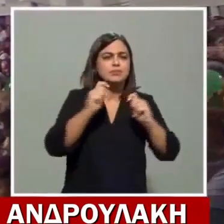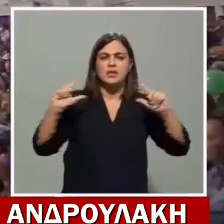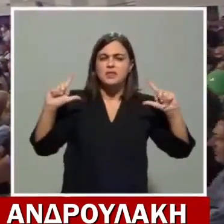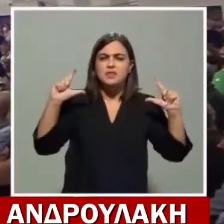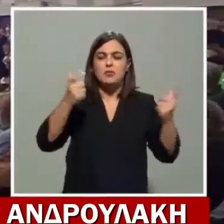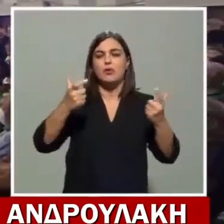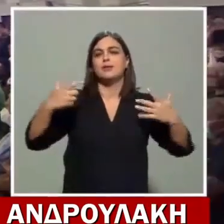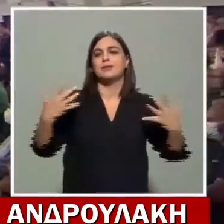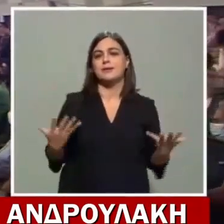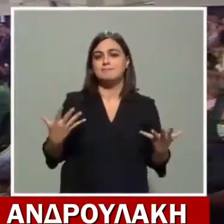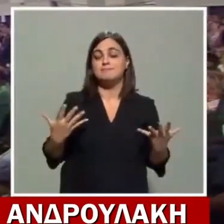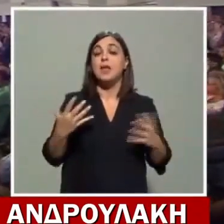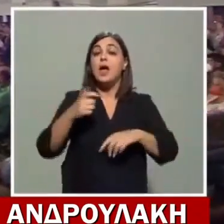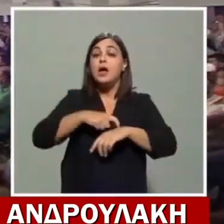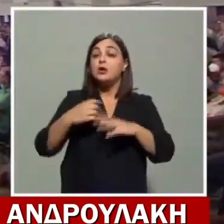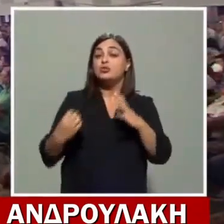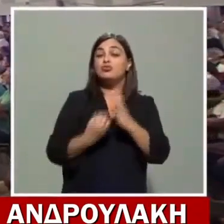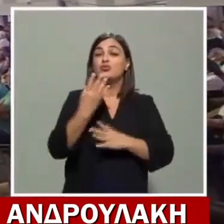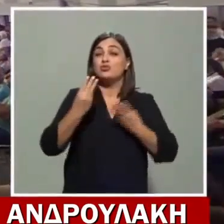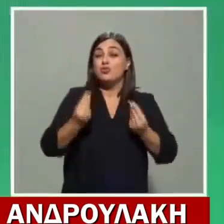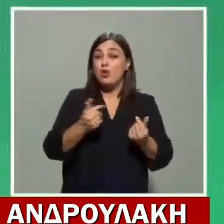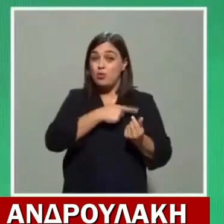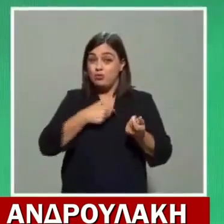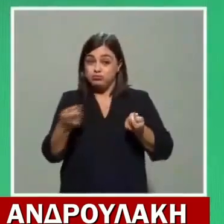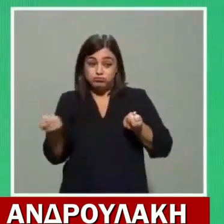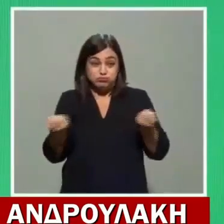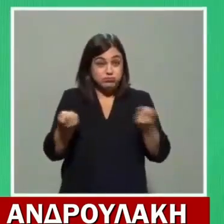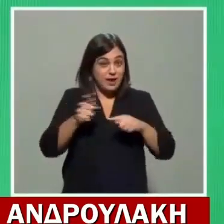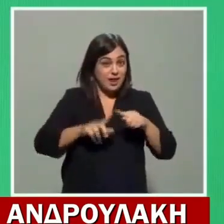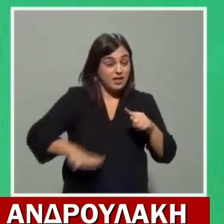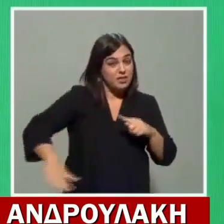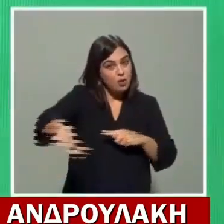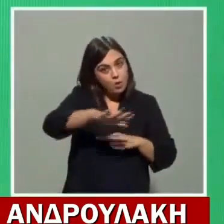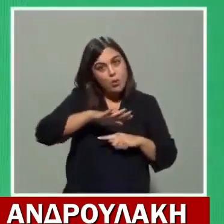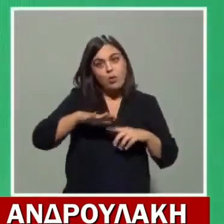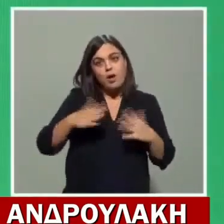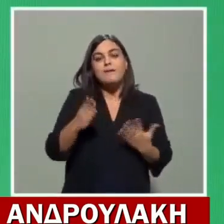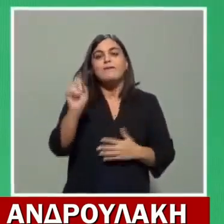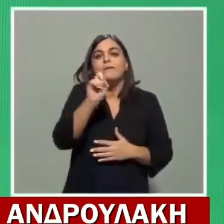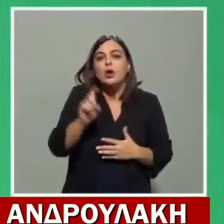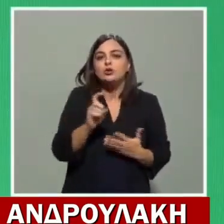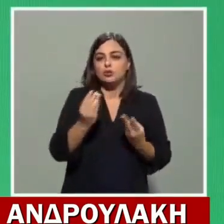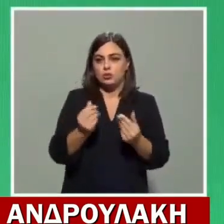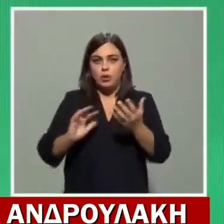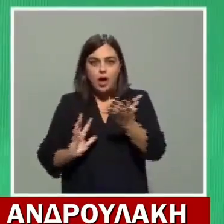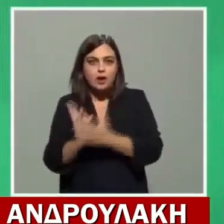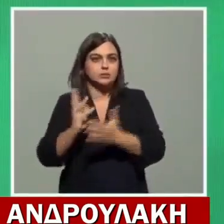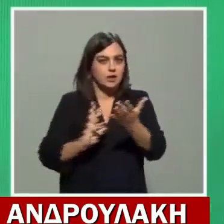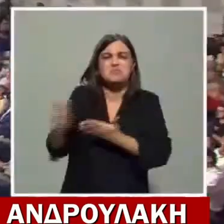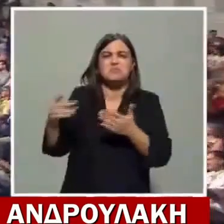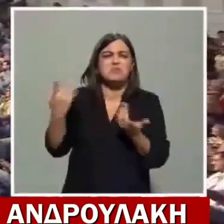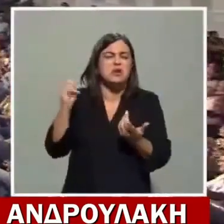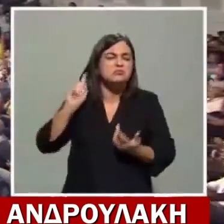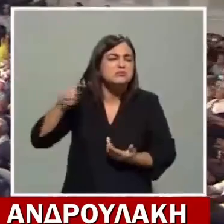ένα θέμα που σε συνδυασμό με την κοινωνική κατοικία εισήγαγε στο δημόσιο διάλογο ο κύριος ανδρουλάκης ανάλογες